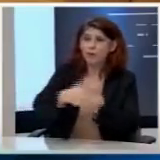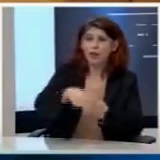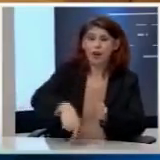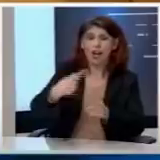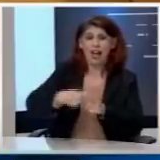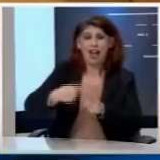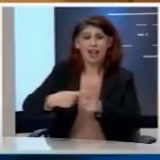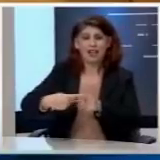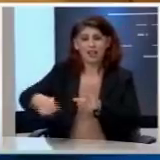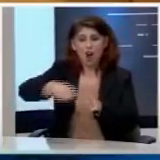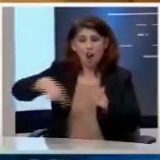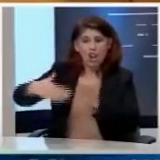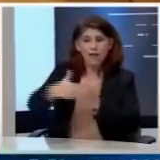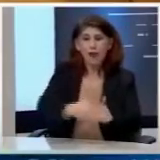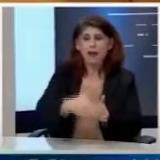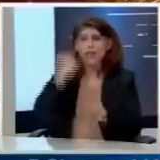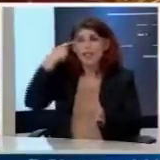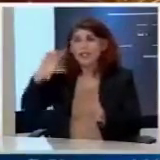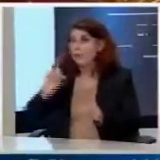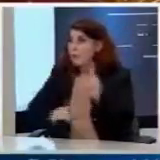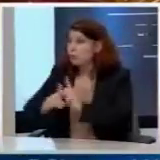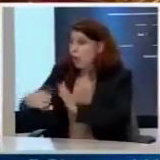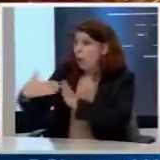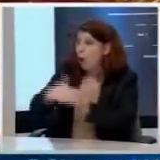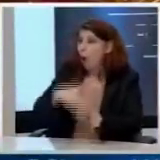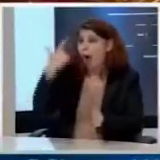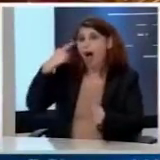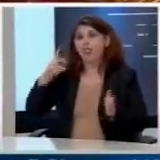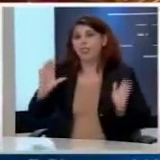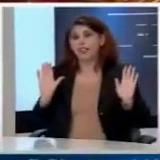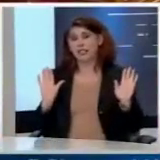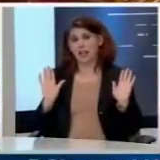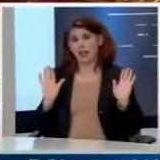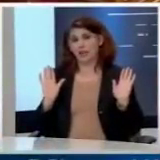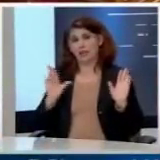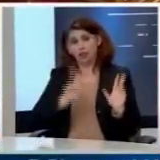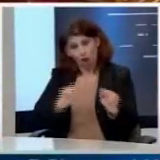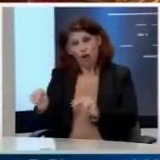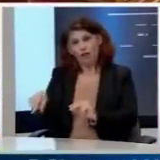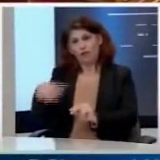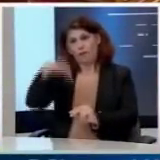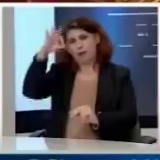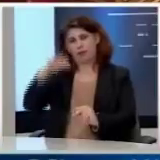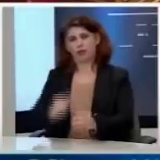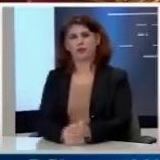Ευχαριστώ, κύριε συνάδελφε. Ο συνάδελφος κύριος Κασιδιάρης Ηλίας έχει το λόγο.